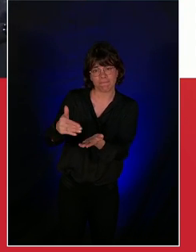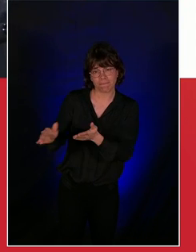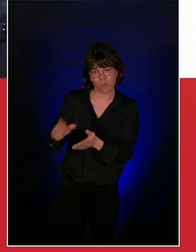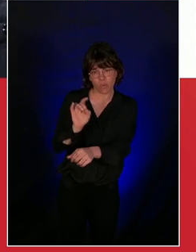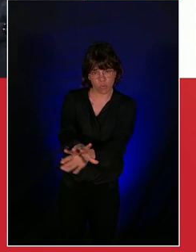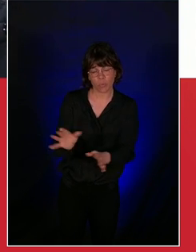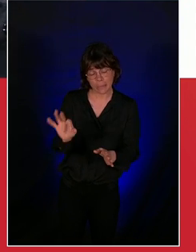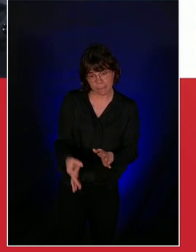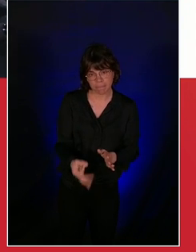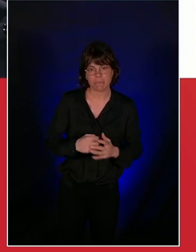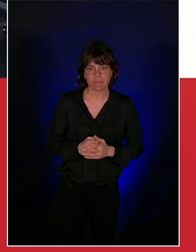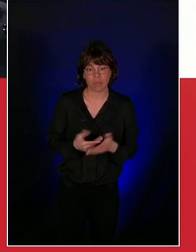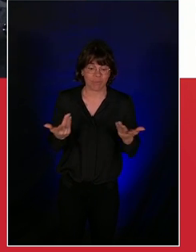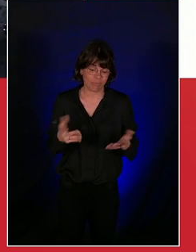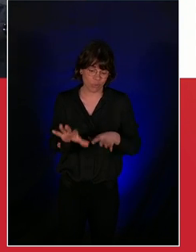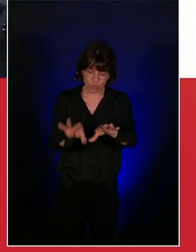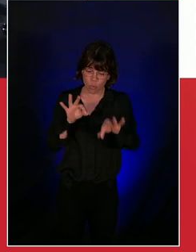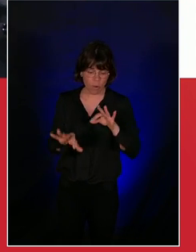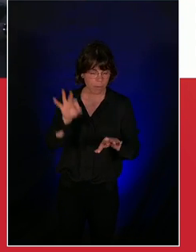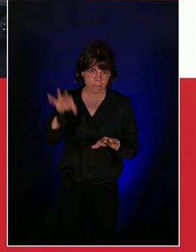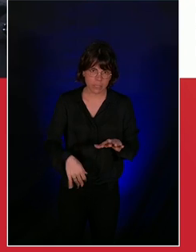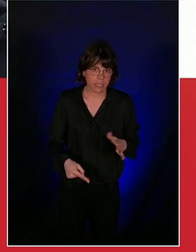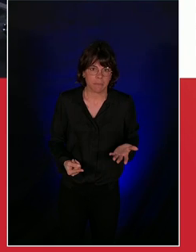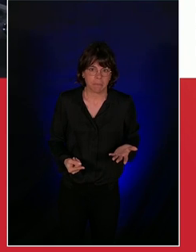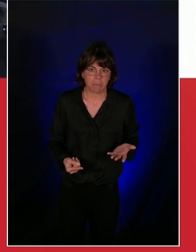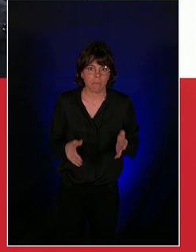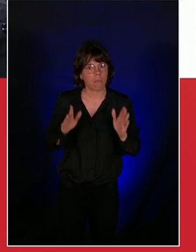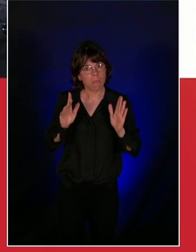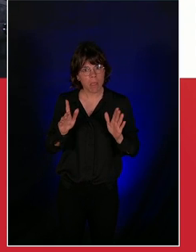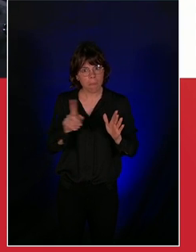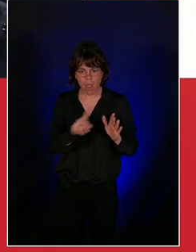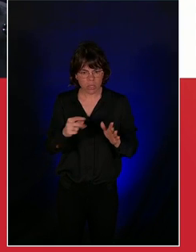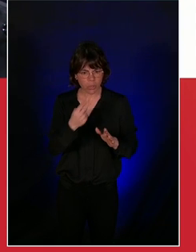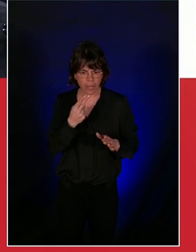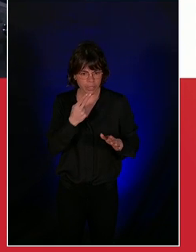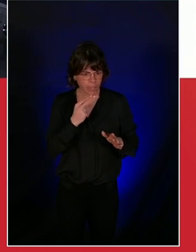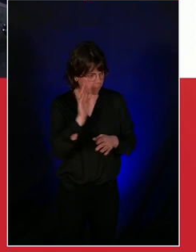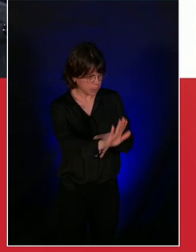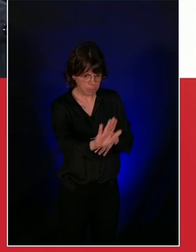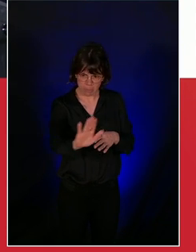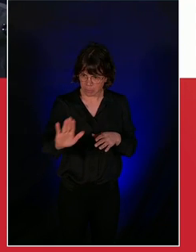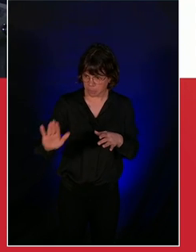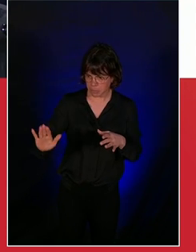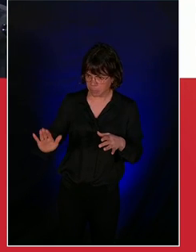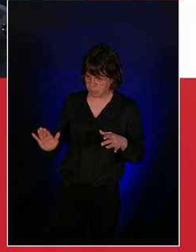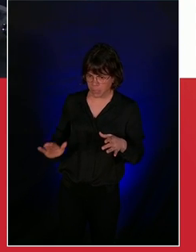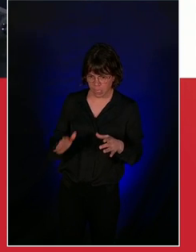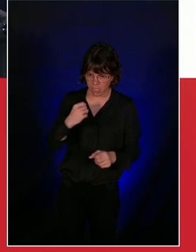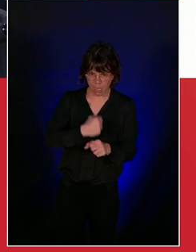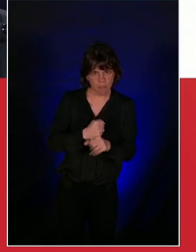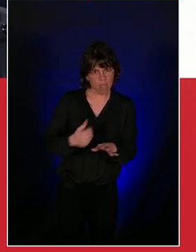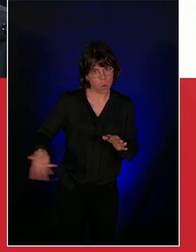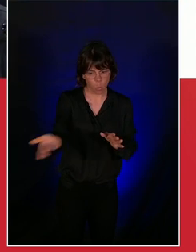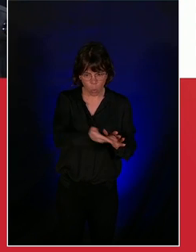retenues nous avons dû faire des choix mais qui nont à aucun moment pter sur la qualité militante des camarades qui ont tous été mis à